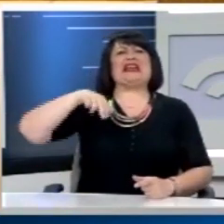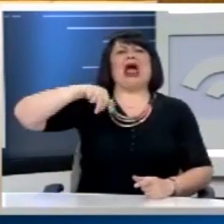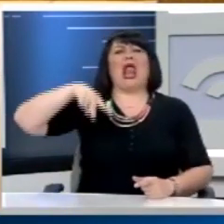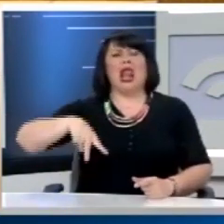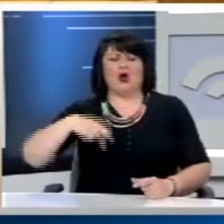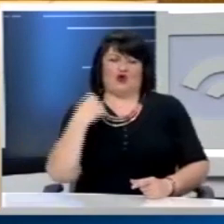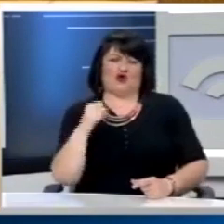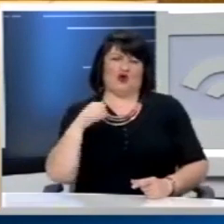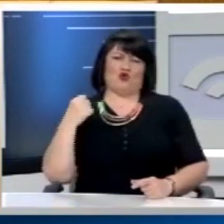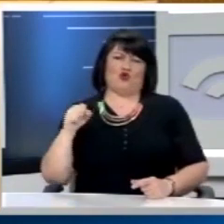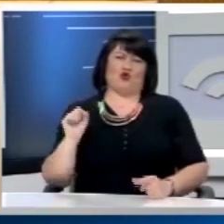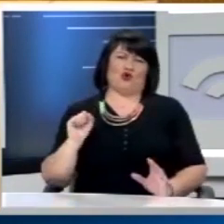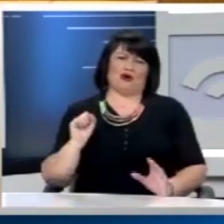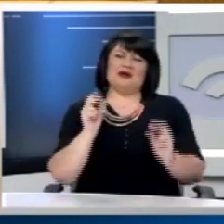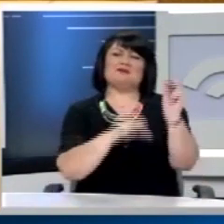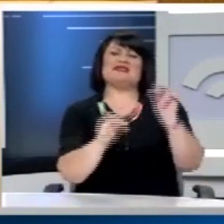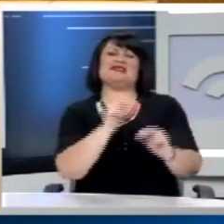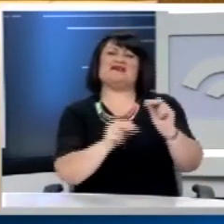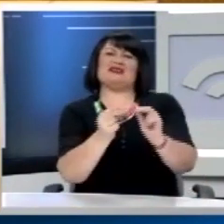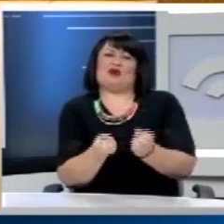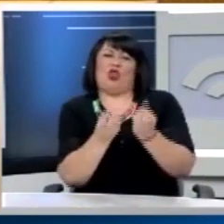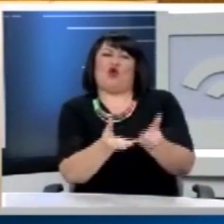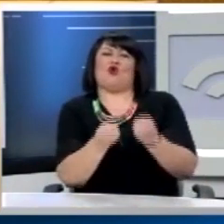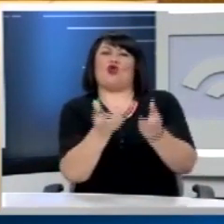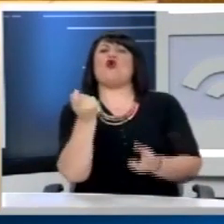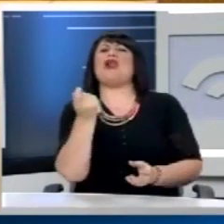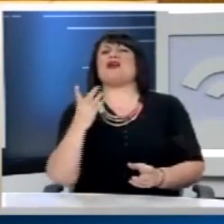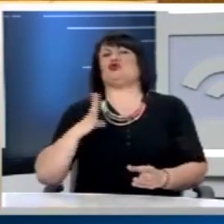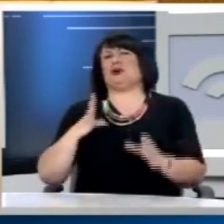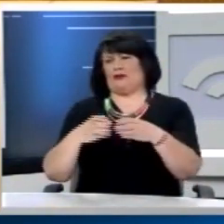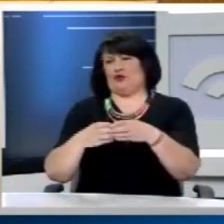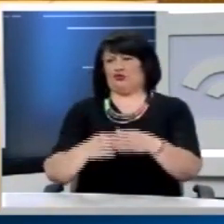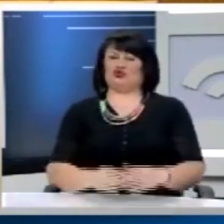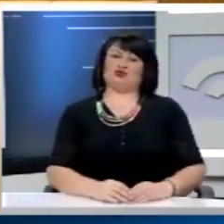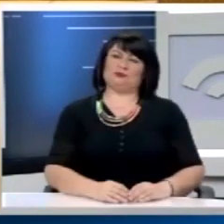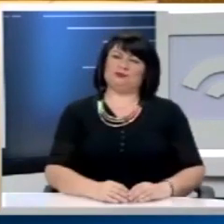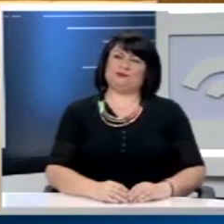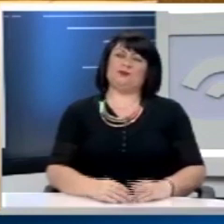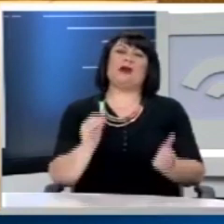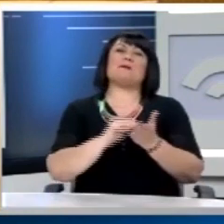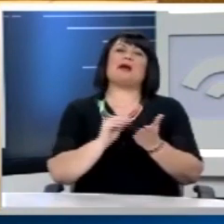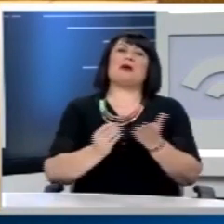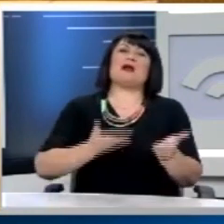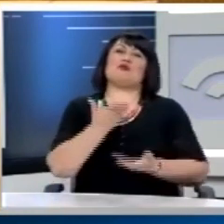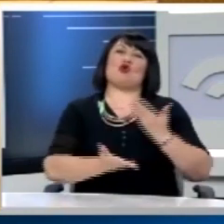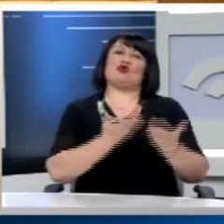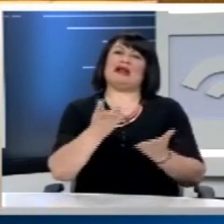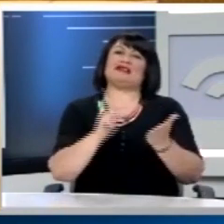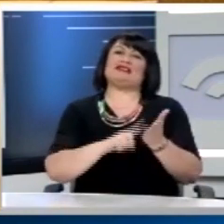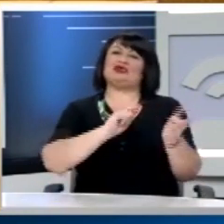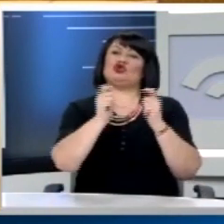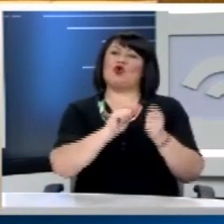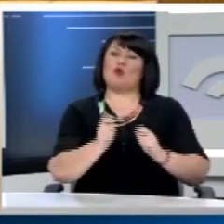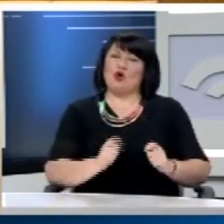που ψήφιζαν το ένα μετά το άλλο τα δωράκια για τους λίγους. Με νέες προτάσεις νόμου και